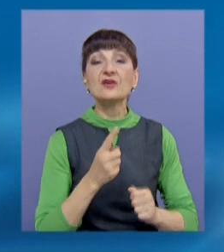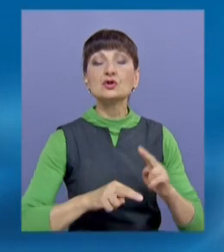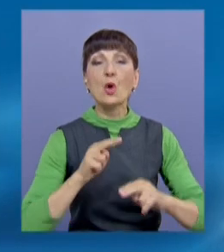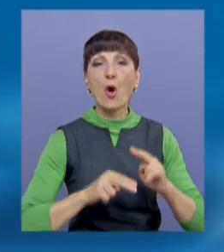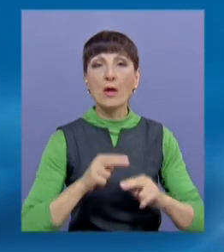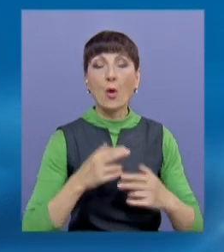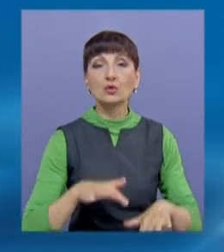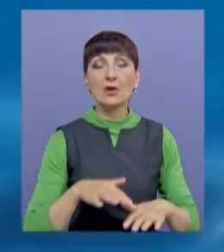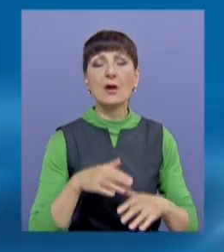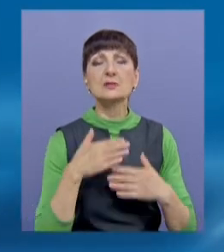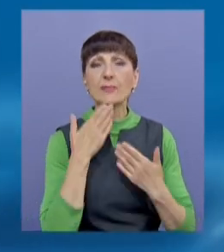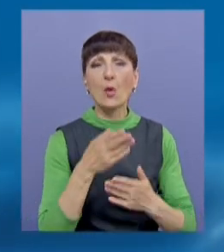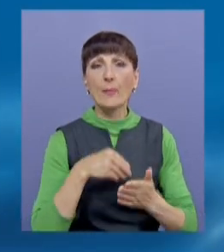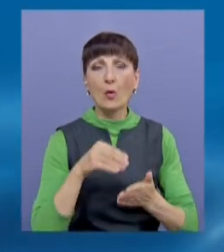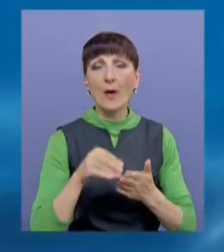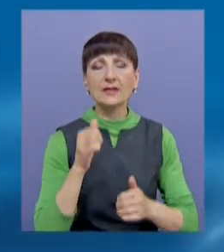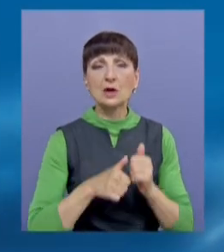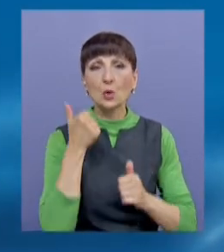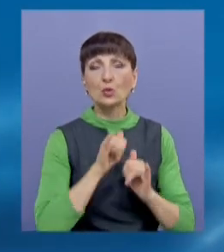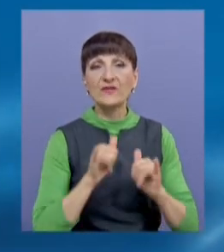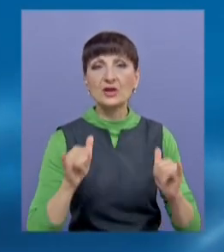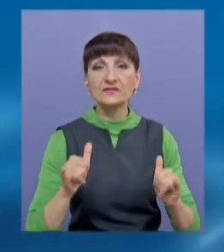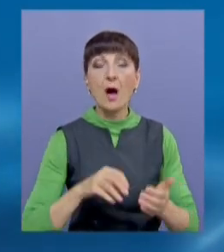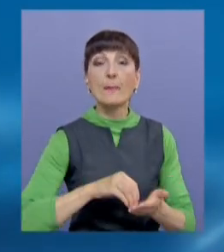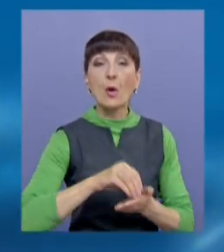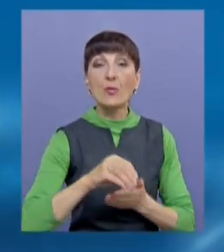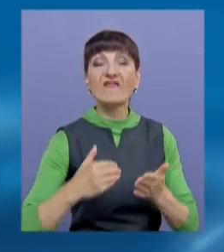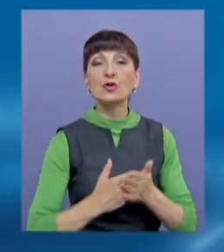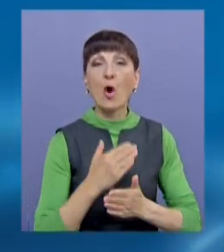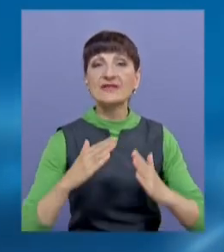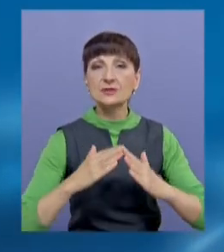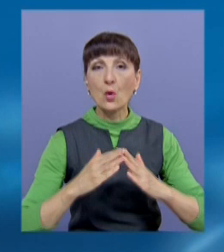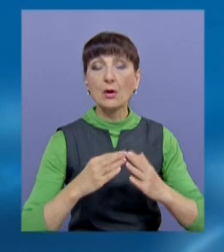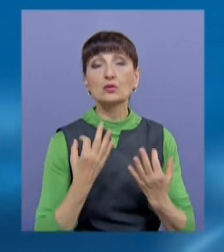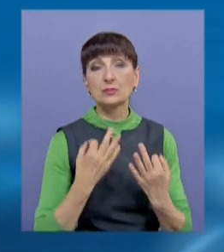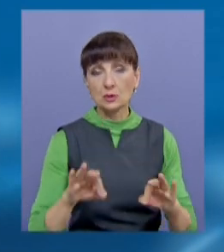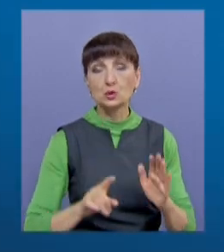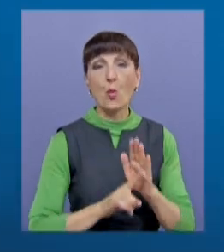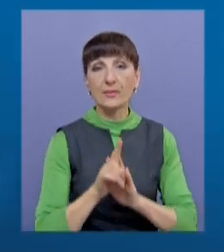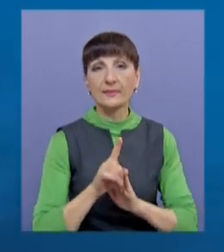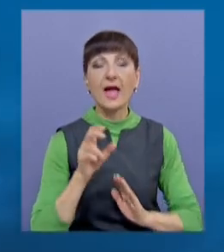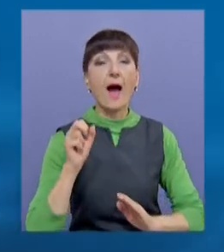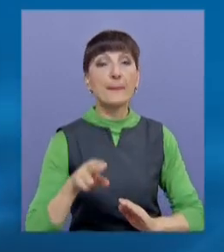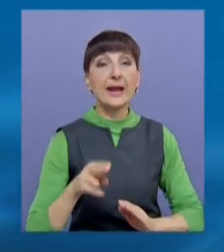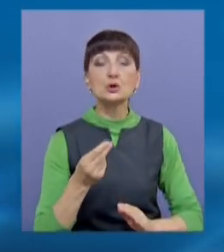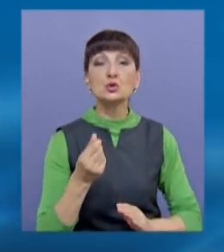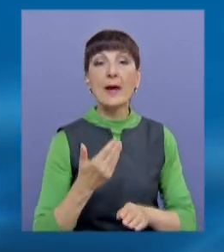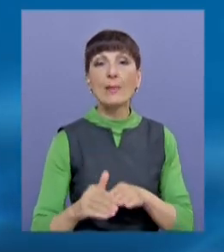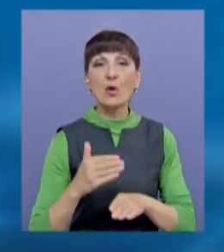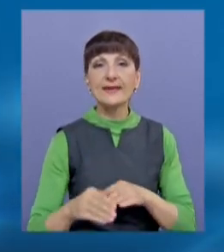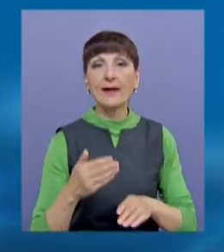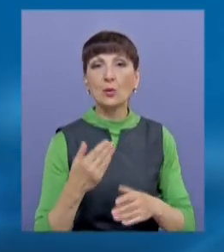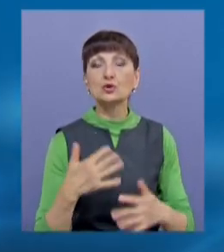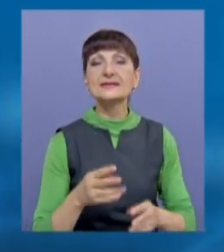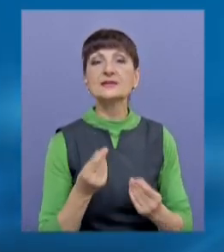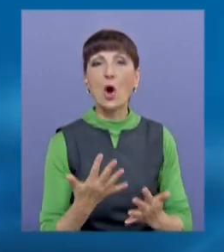с каждым годом. Эксперты считают, покупка апартаментов в новостройках стала доступнее. На конец апреля сумма ипотечных кредитов